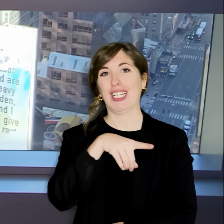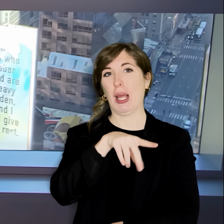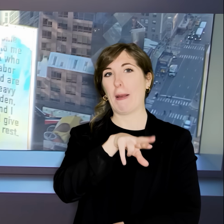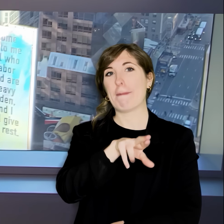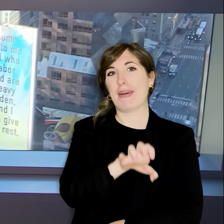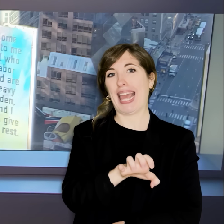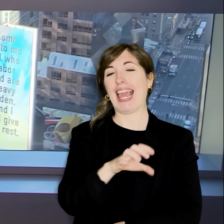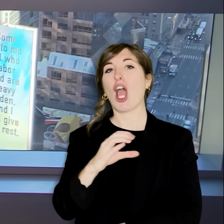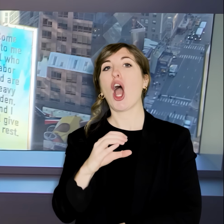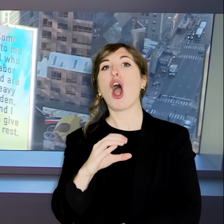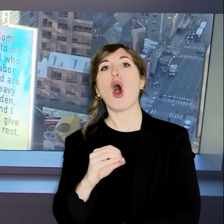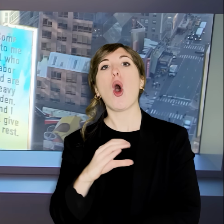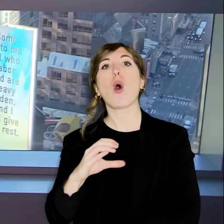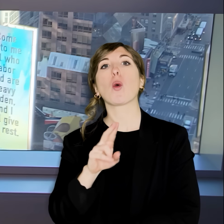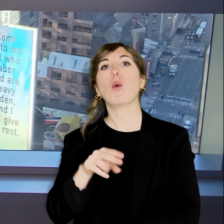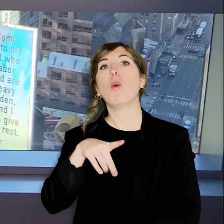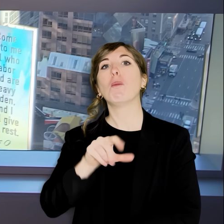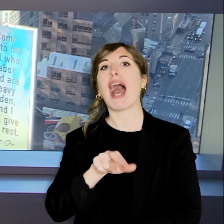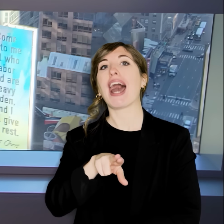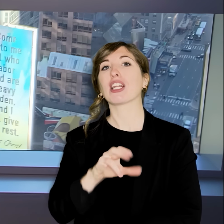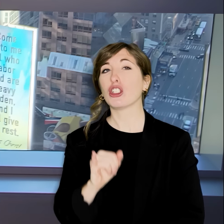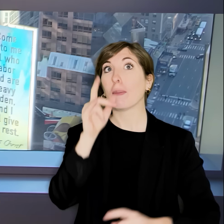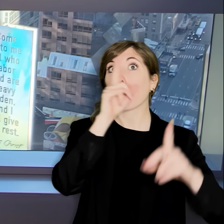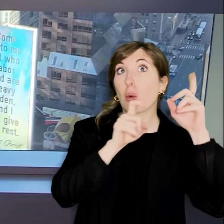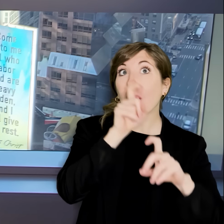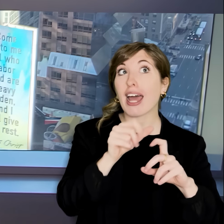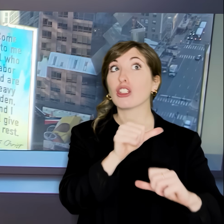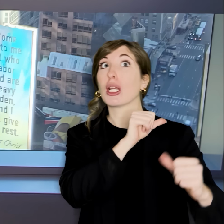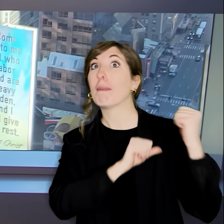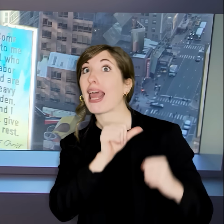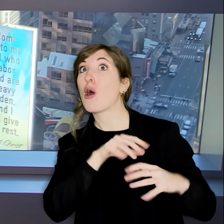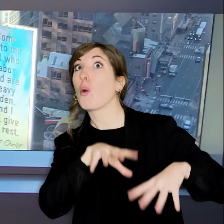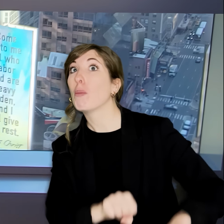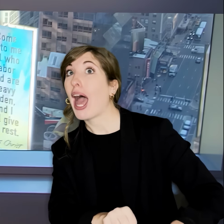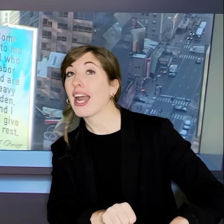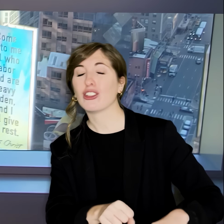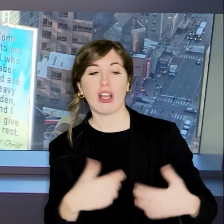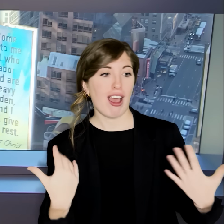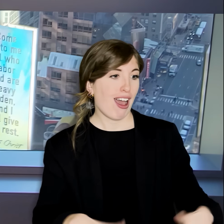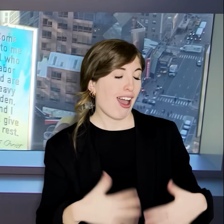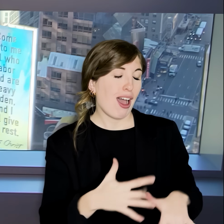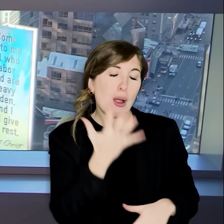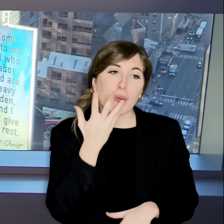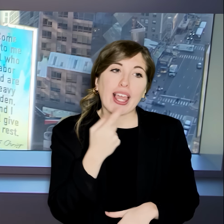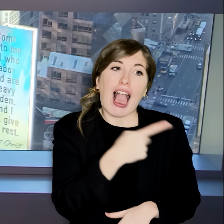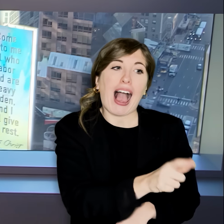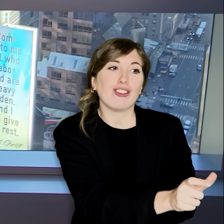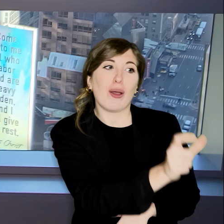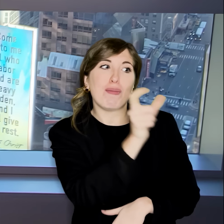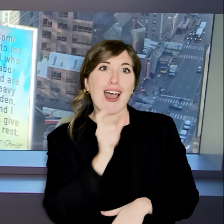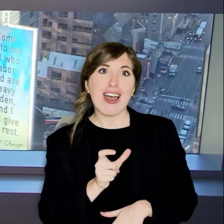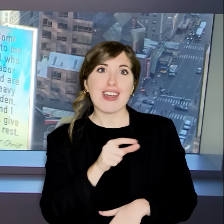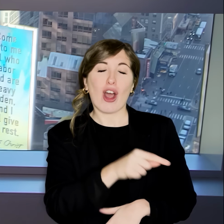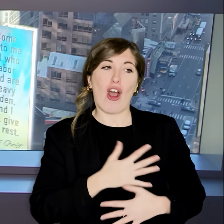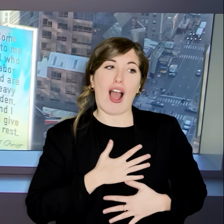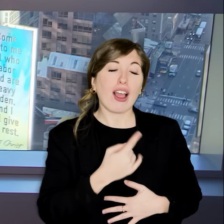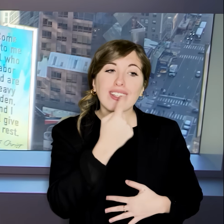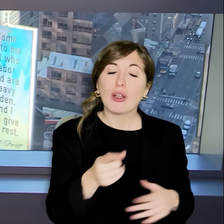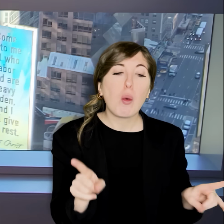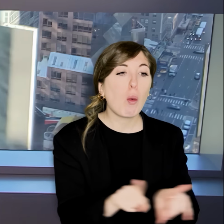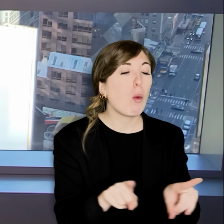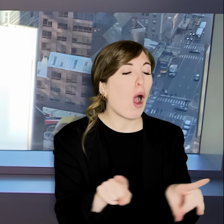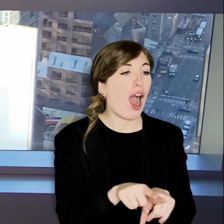jessia mi piace tantissimo come lei ha detto preoccuparci i lo giuro io io la stessa identica cosa che dico e Paz